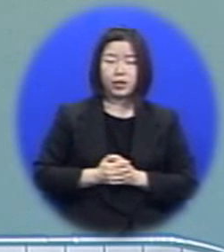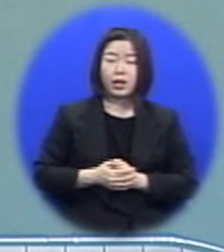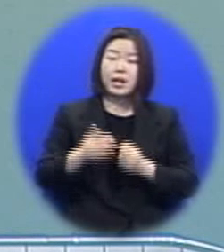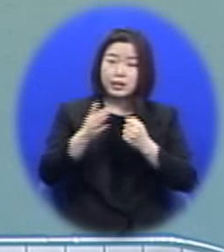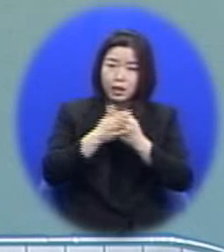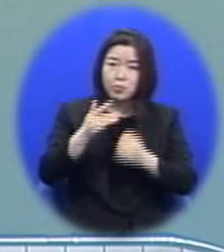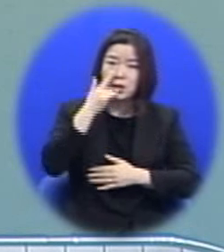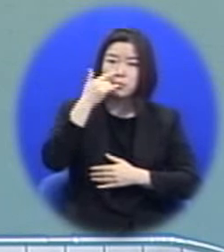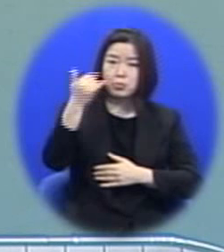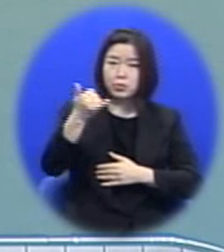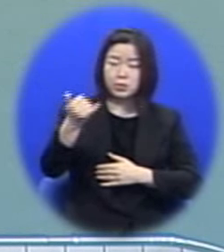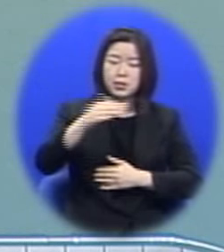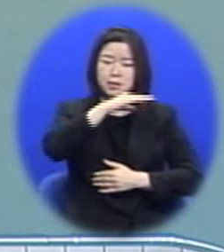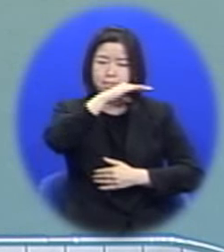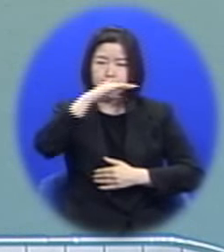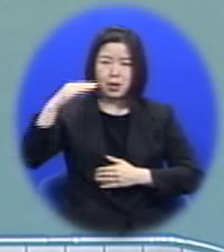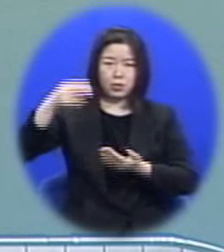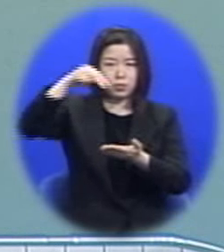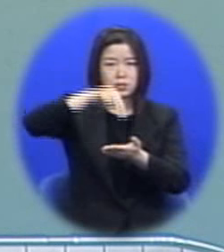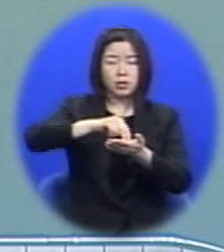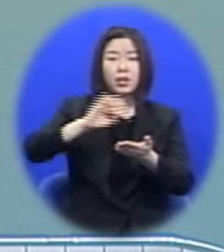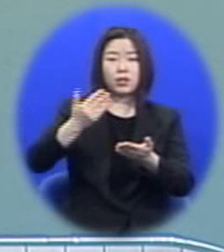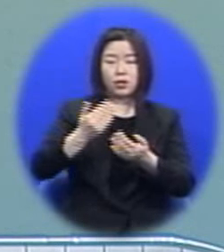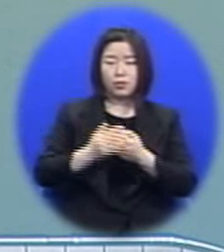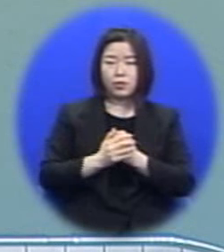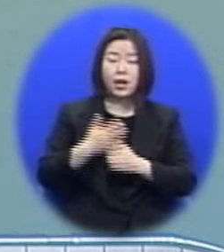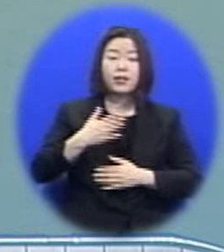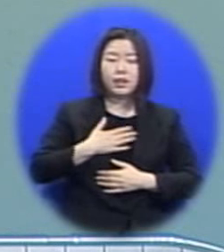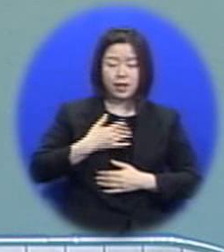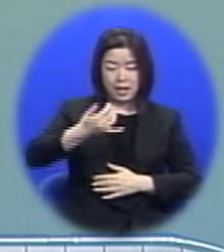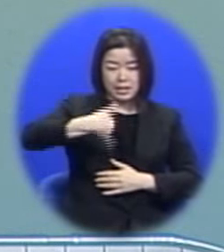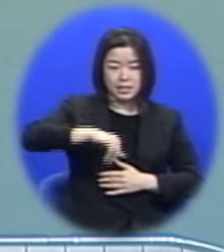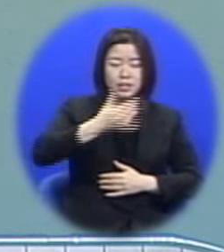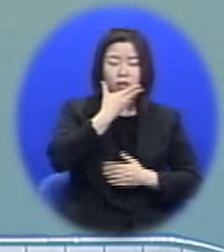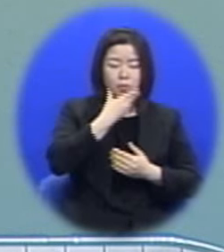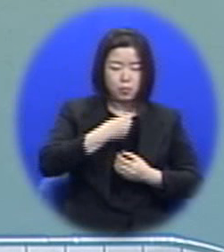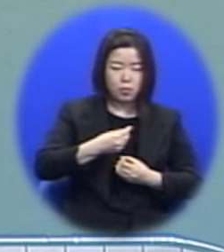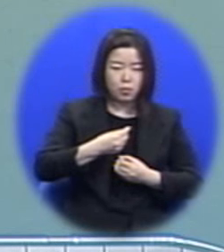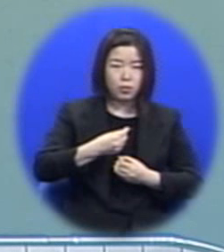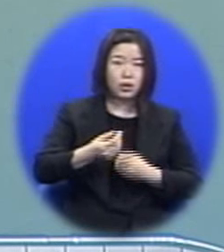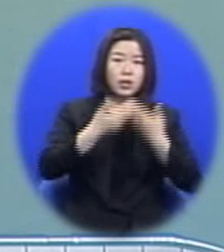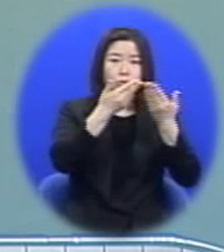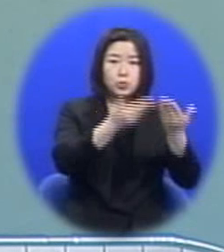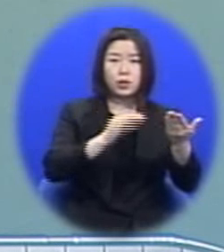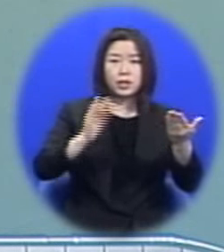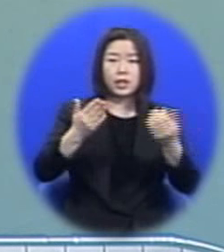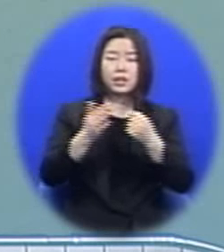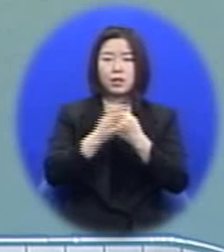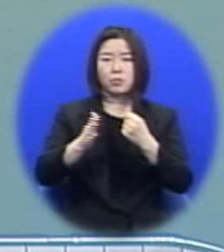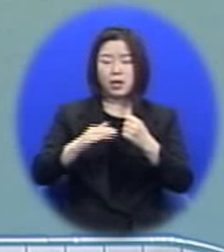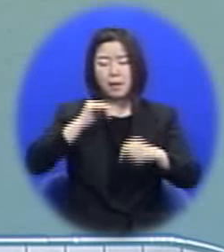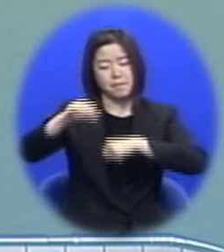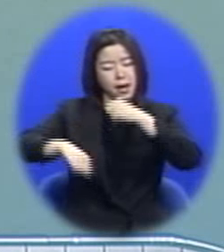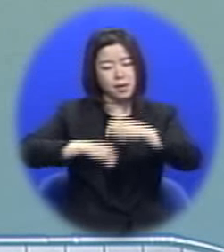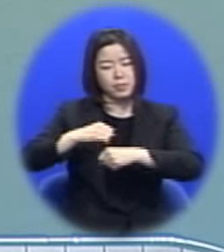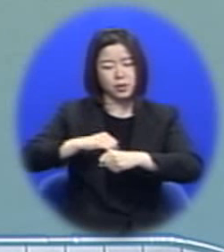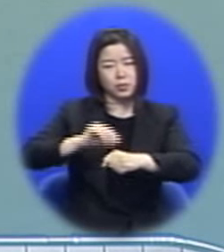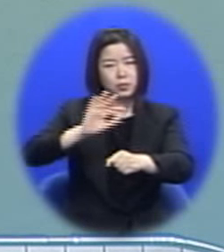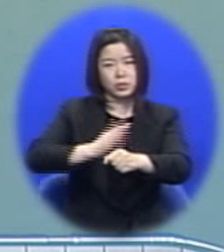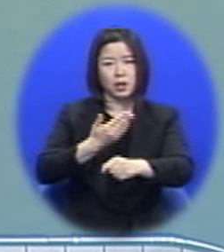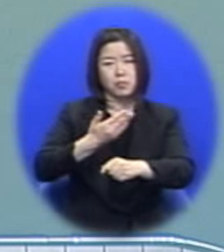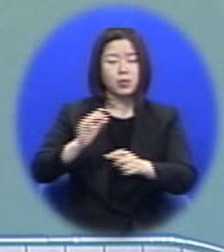그래서 부모님이 바로 서게 되는 거예요. 내가 자녀에게 복을 빌어줘야 되니까 함부로 살지 못하게 되는